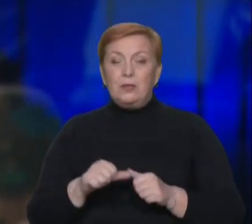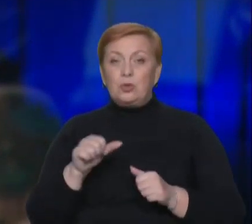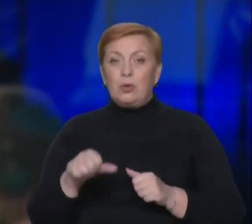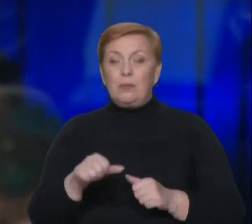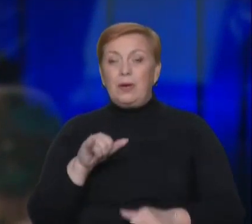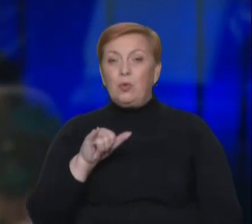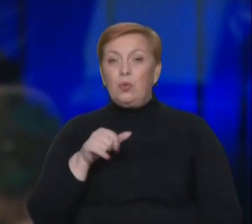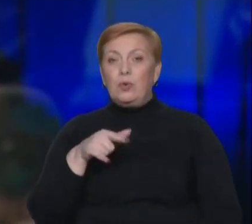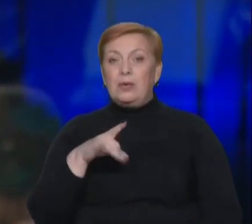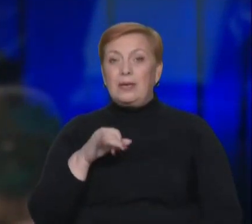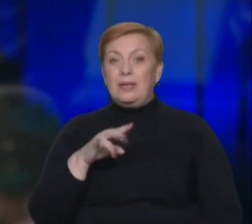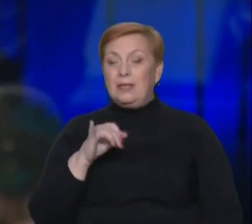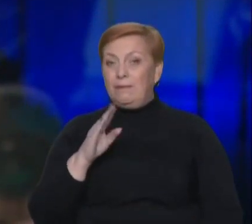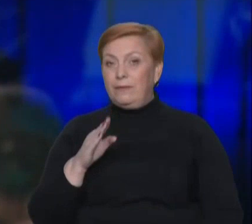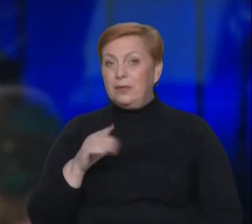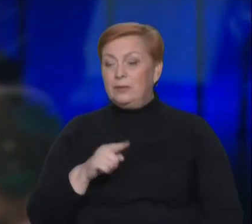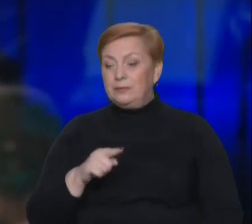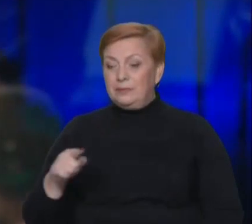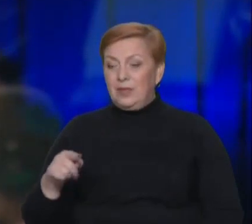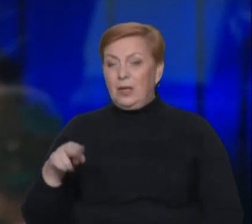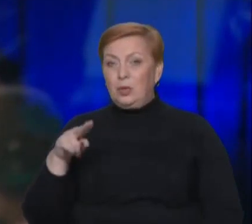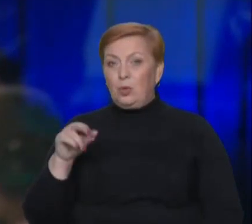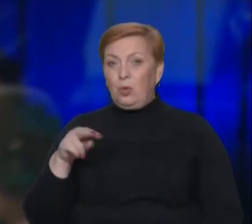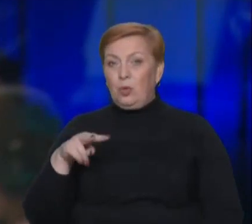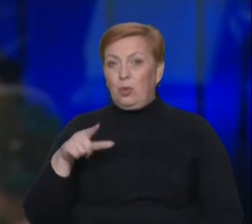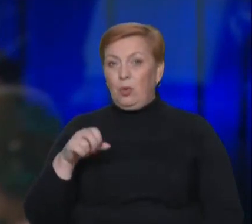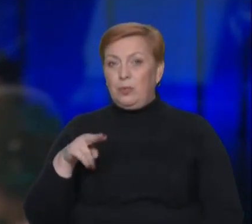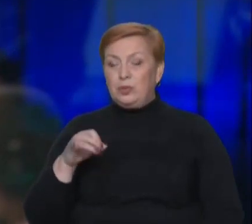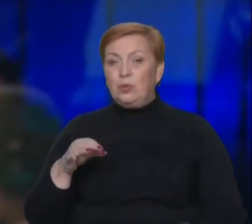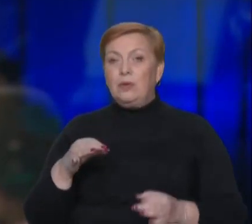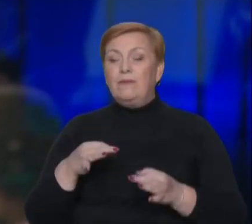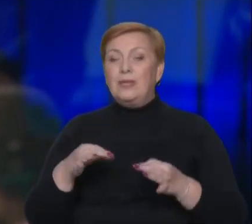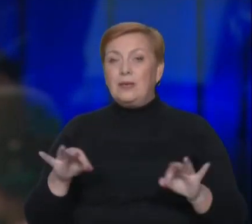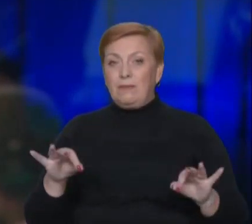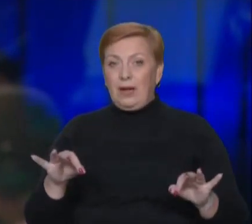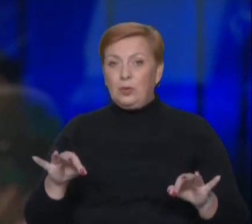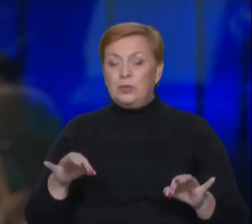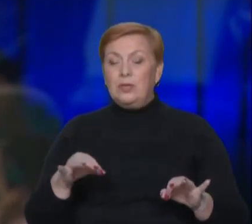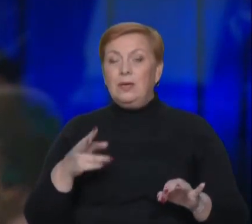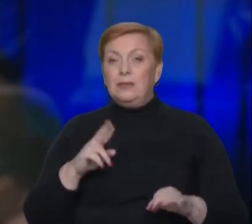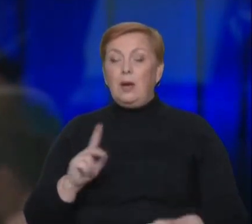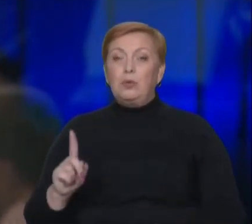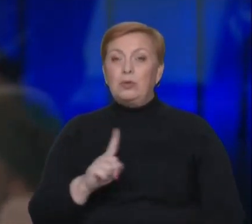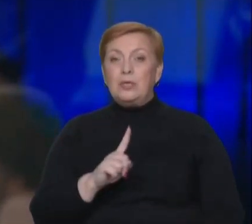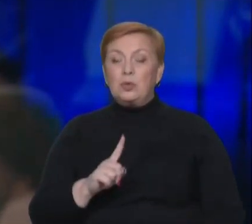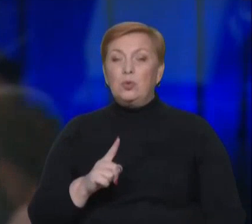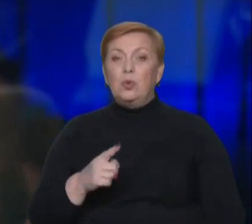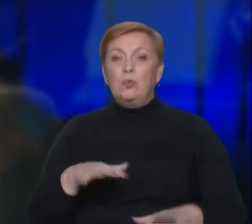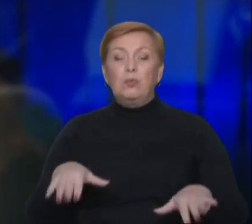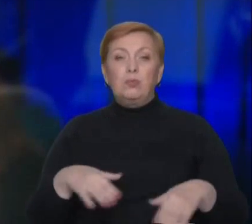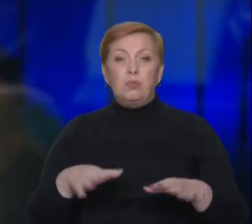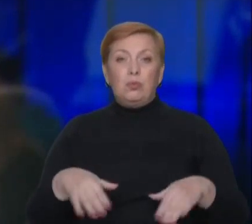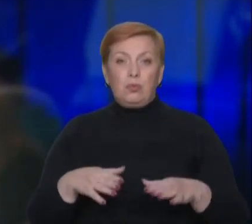у Гринів долгобичув відкриваю для проїзду порожніх вантажівок також запровадять і окремі паси для